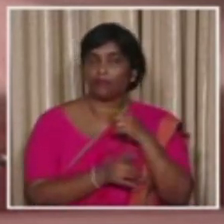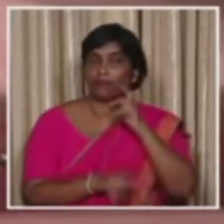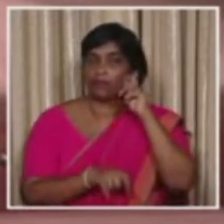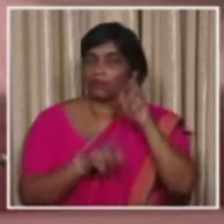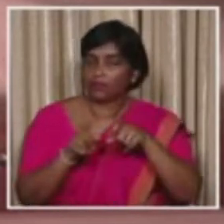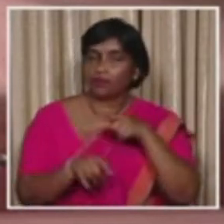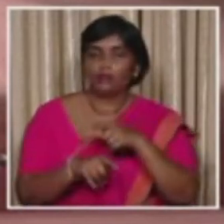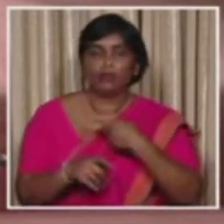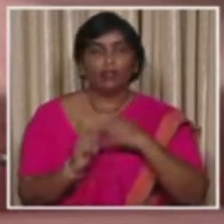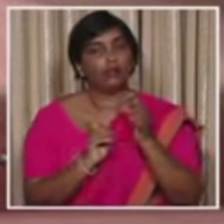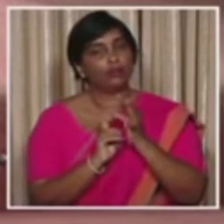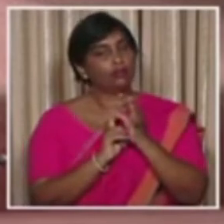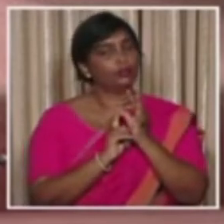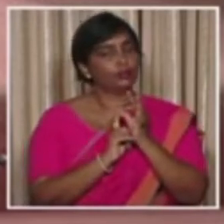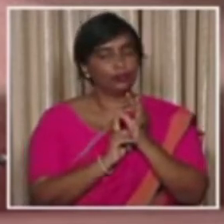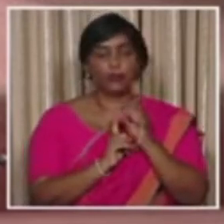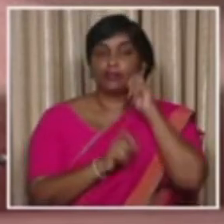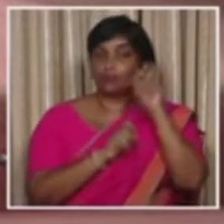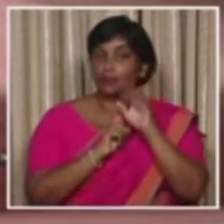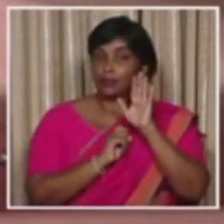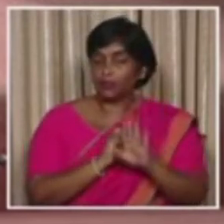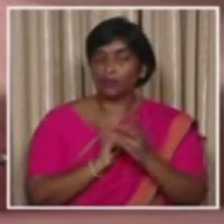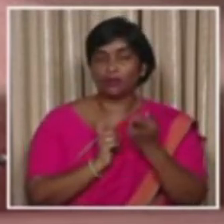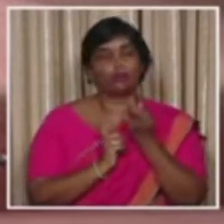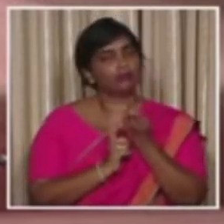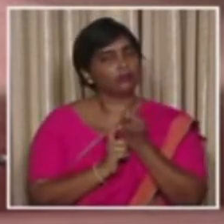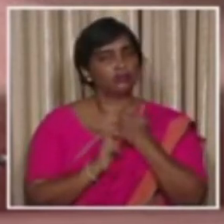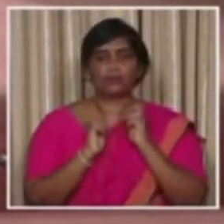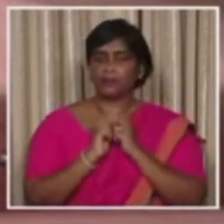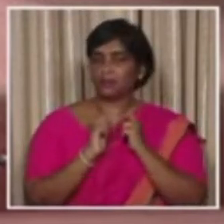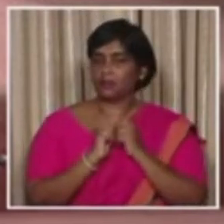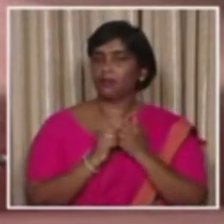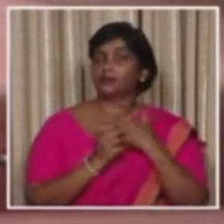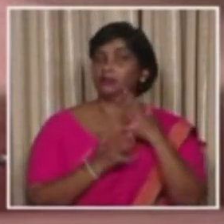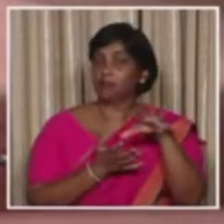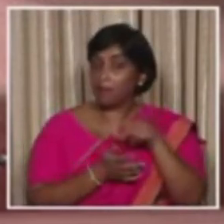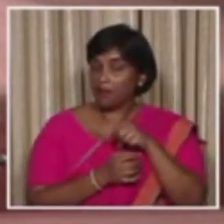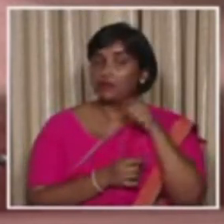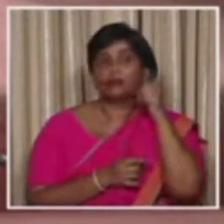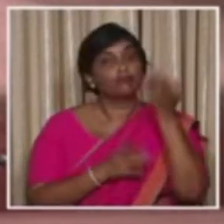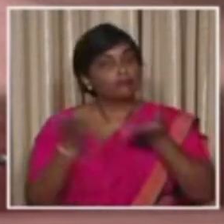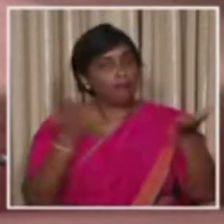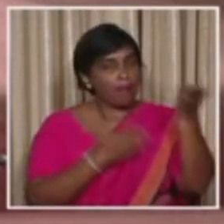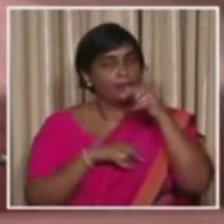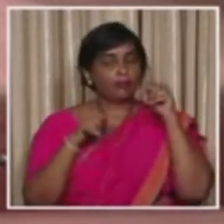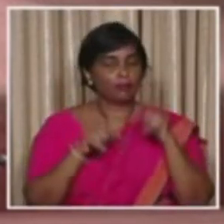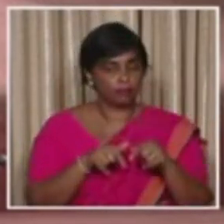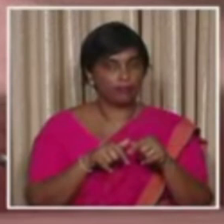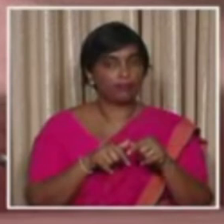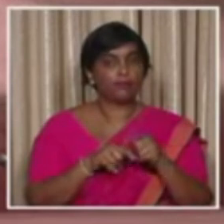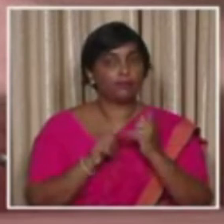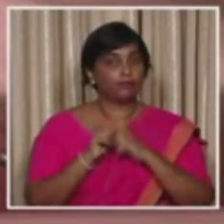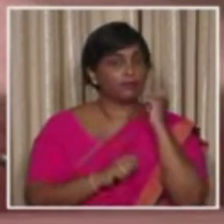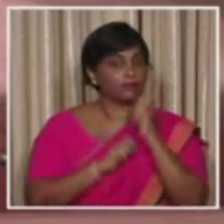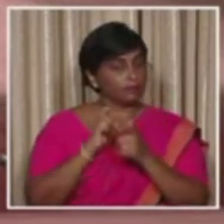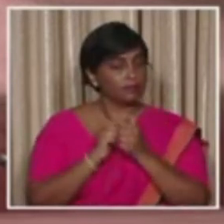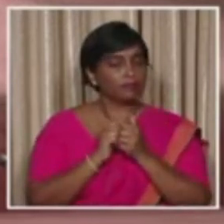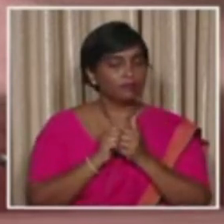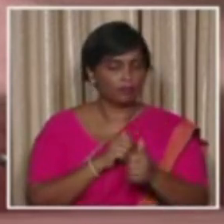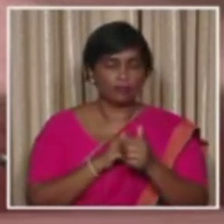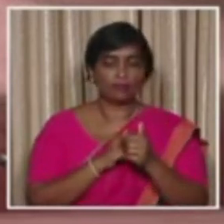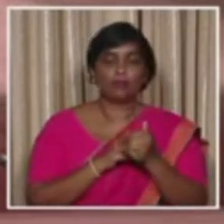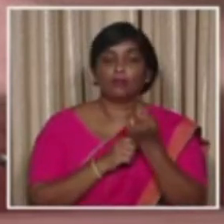பொருளாதார ரீதியான அந்த ஏற்ற தாழ்வை பயன்படுத்தி நீங்கள் அவர்களுக்கு நிதி ஒதுக்கிடுவது, இந்த வரவு செலவு திட்டத்தில் நிதி ஒதுக்கிட்டதை